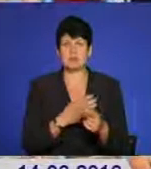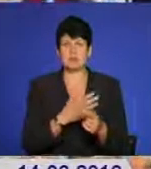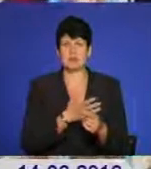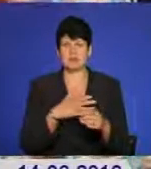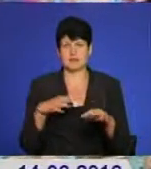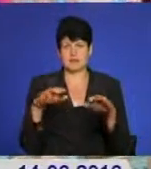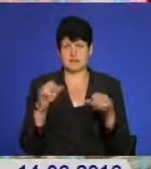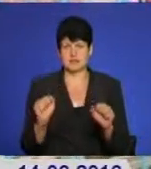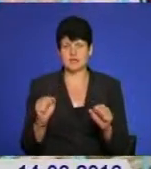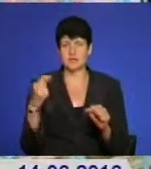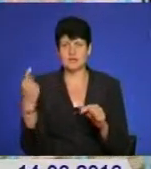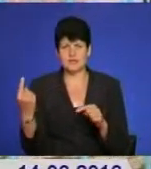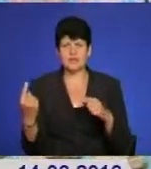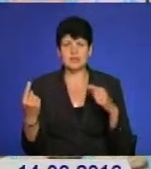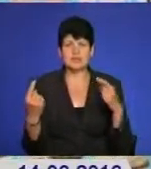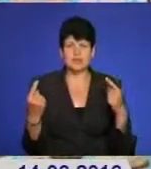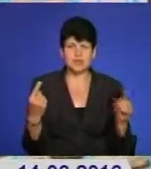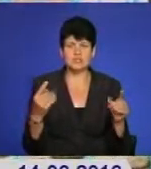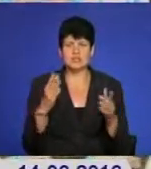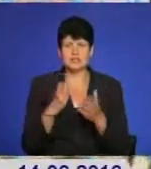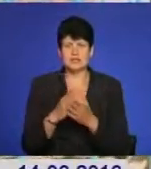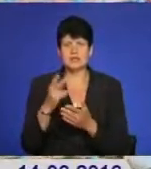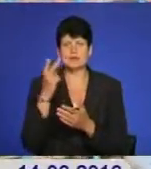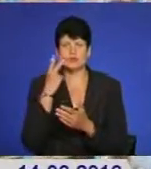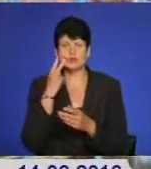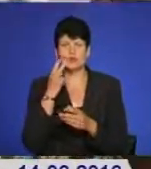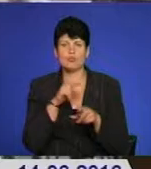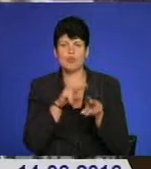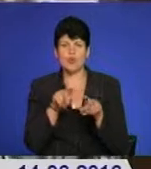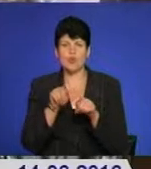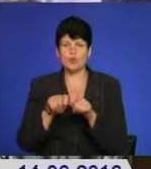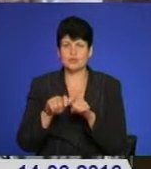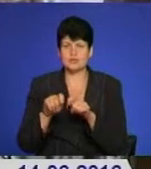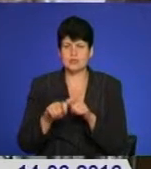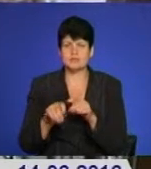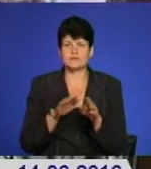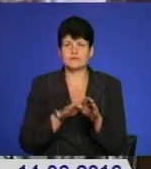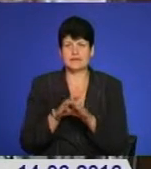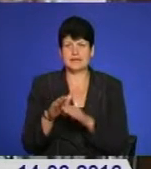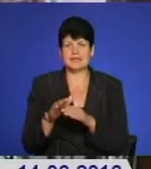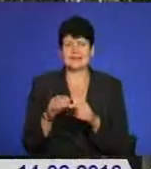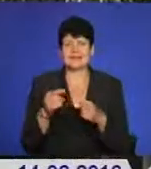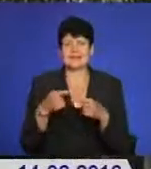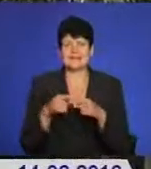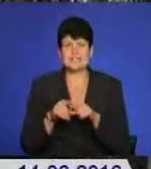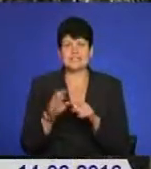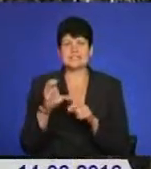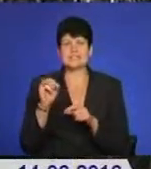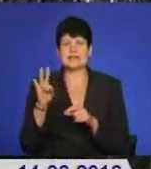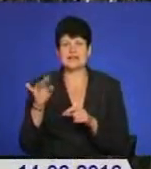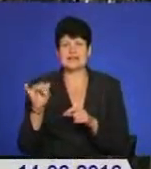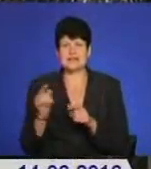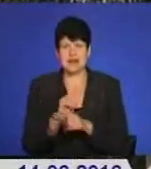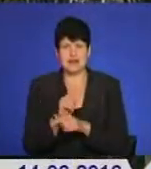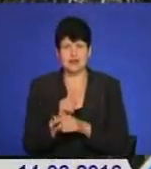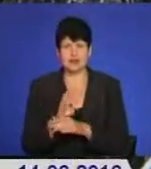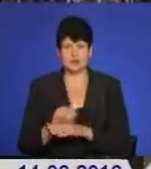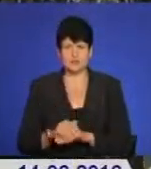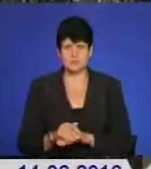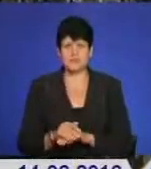Але й одні і інші перебувають на постійному контролі за дотриманням технічних та санітарних норм. Є в нас робоча група